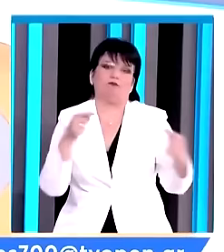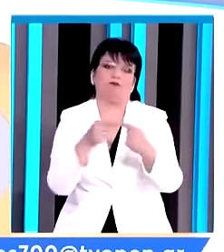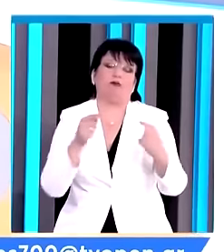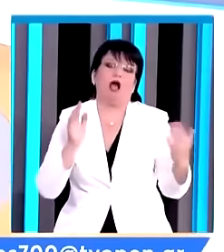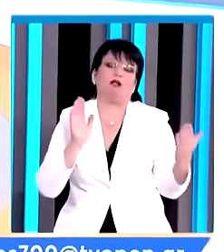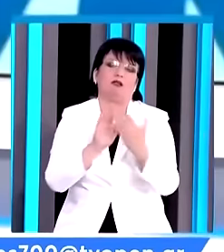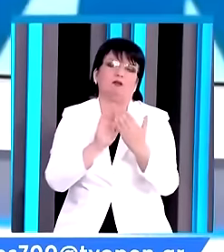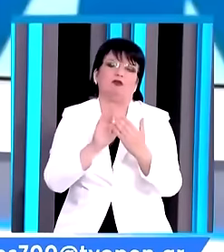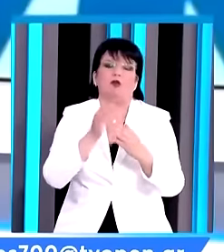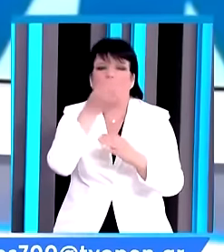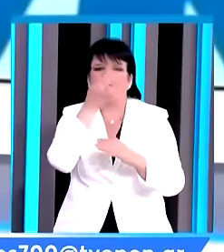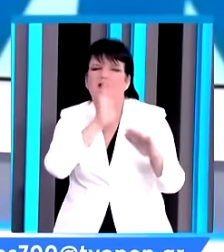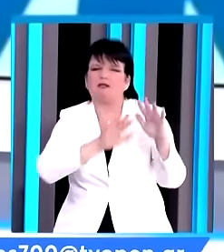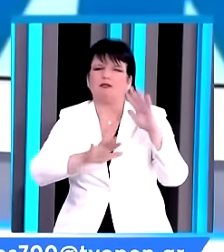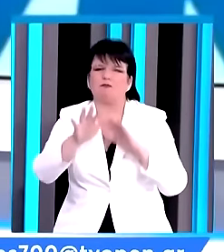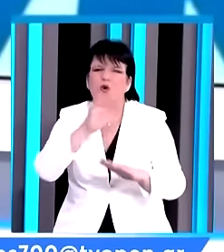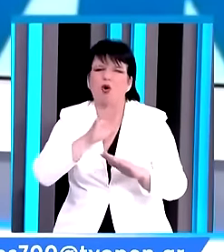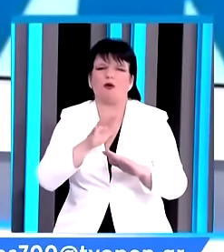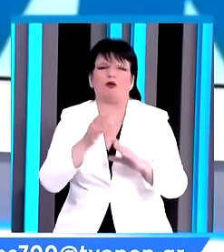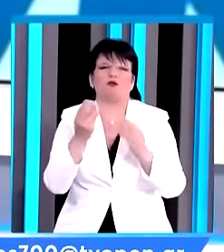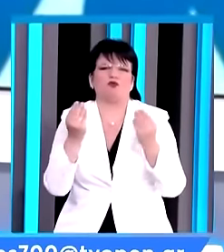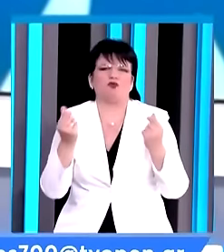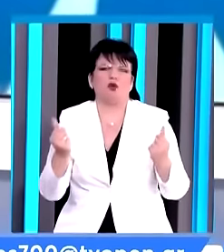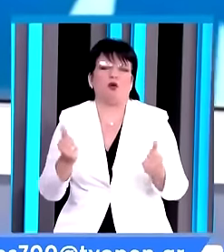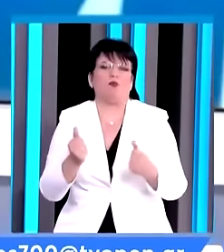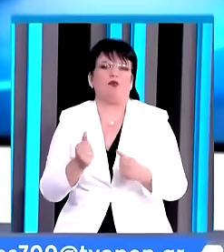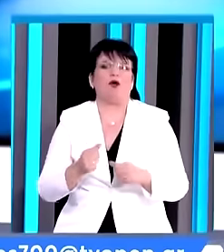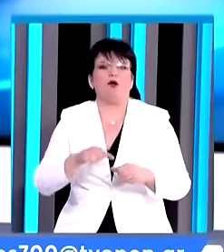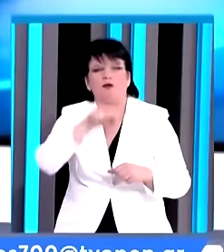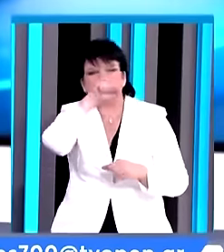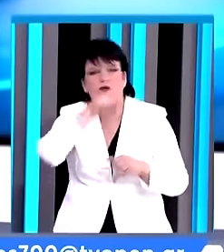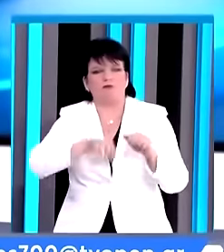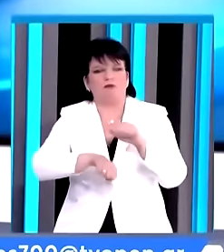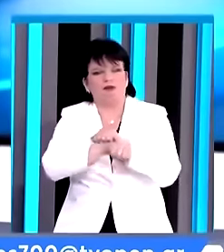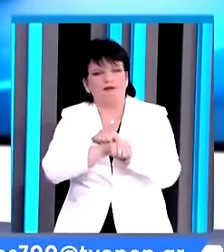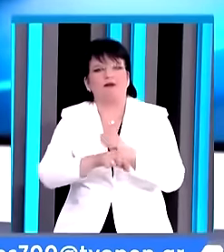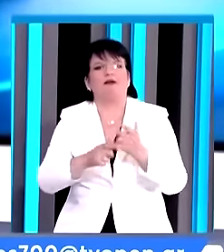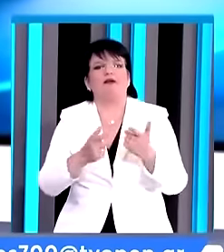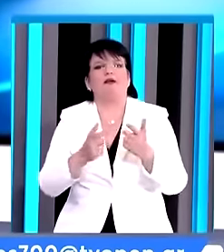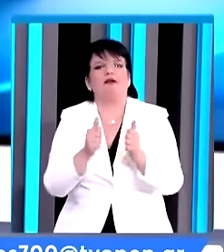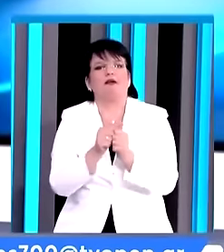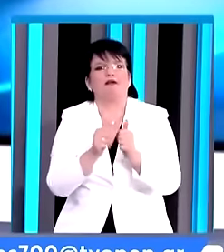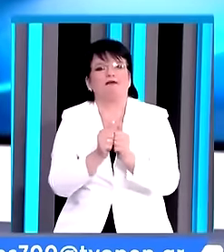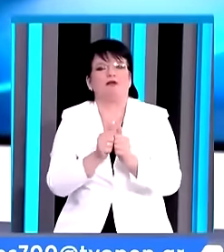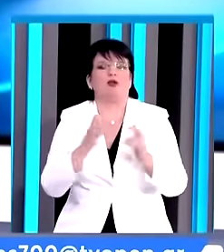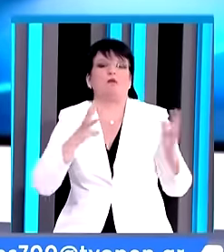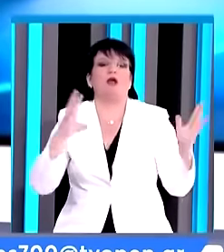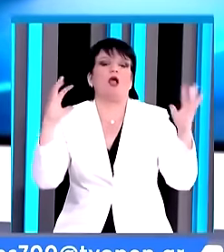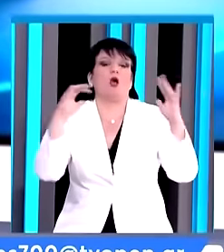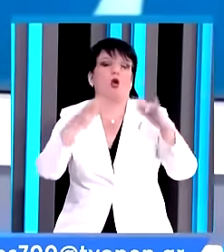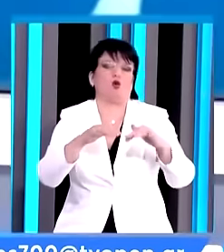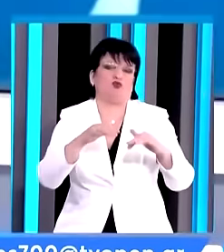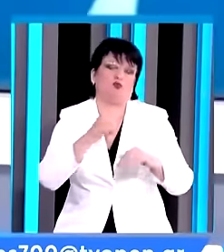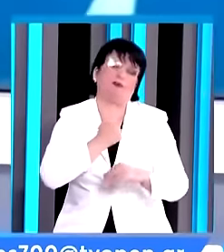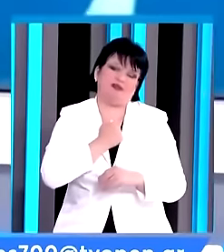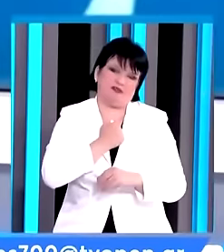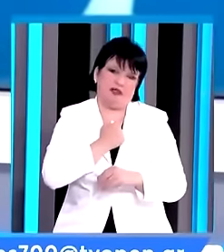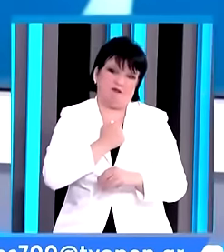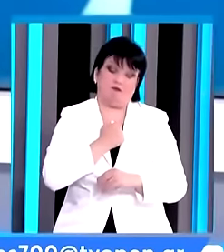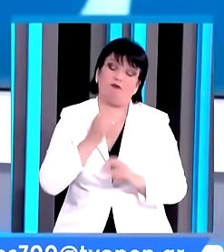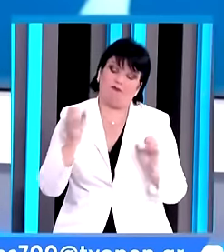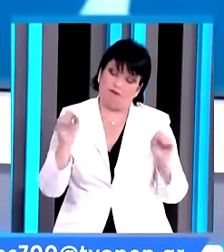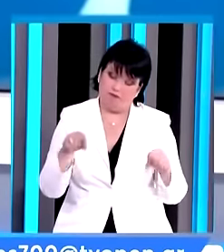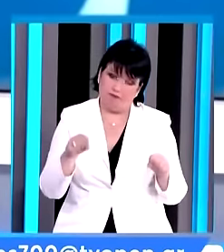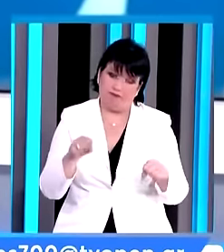οργανωμένες συμμορίες, με συστηματικό και μεθοδικό τρόπο. Ως φιλάθλος και οπαδός, θα έλεγα κάποια στιγμή να έχουμε και τελικό κυπέλλου με κόσμο. Να το πω αυτό. Να το πείτε.